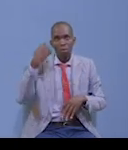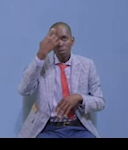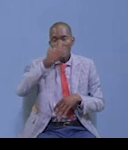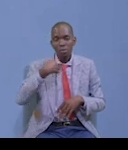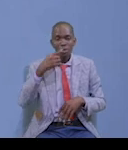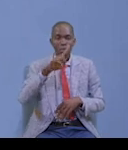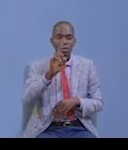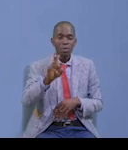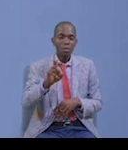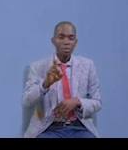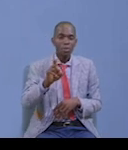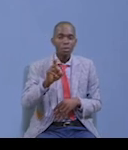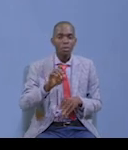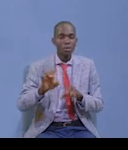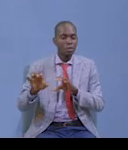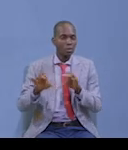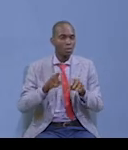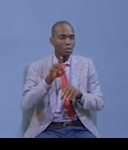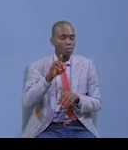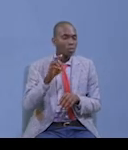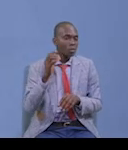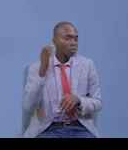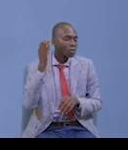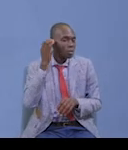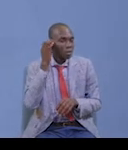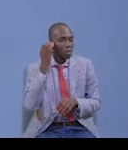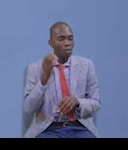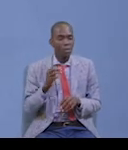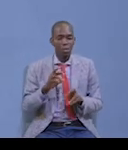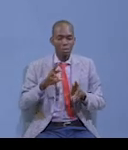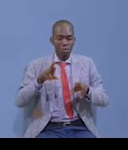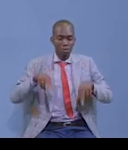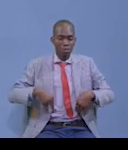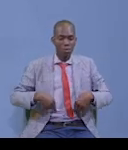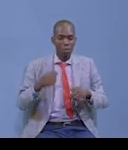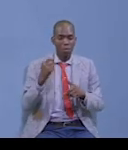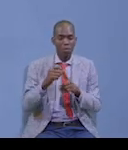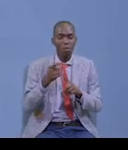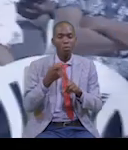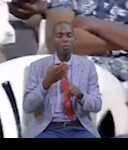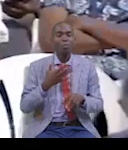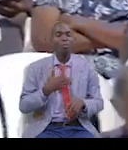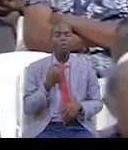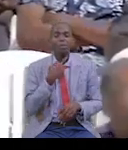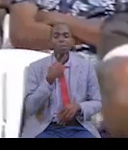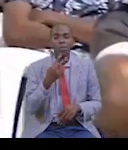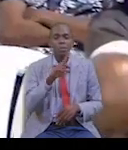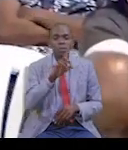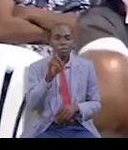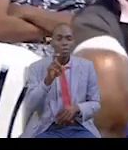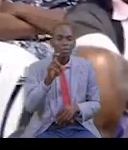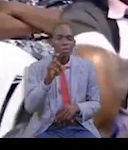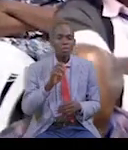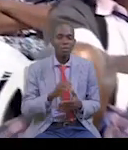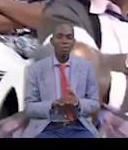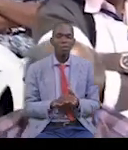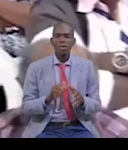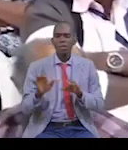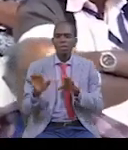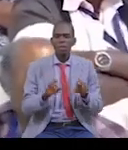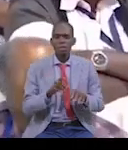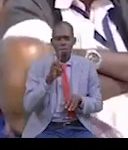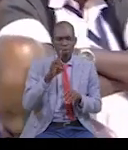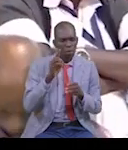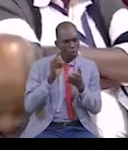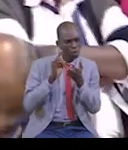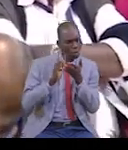విరమణ వస్తుందా? డిడ్ యు హియర్ రిటైర్మెంట్ ఫ్రమ్ మై వాయిస్? నా యొక్క స్వరానికి పదవి విరమణ వస్తుందా? డిడ్ యు